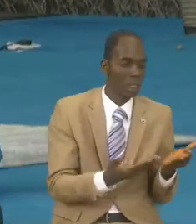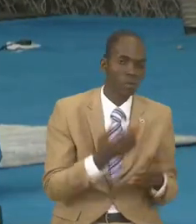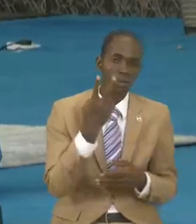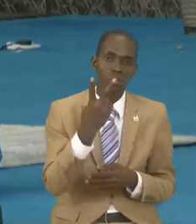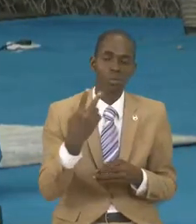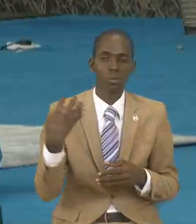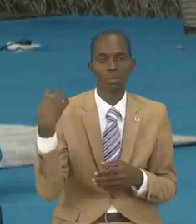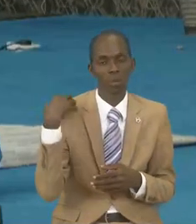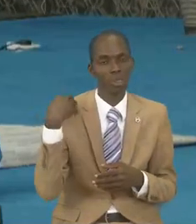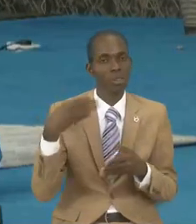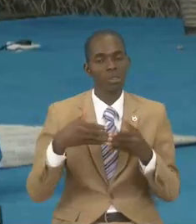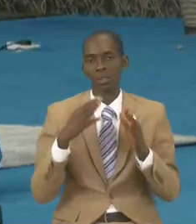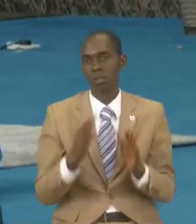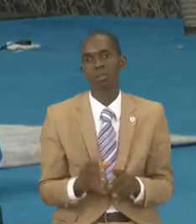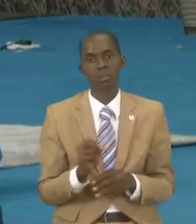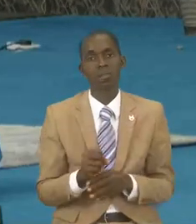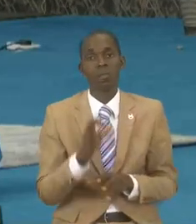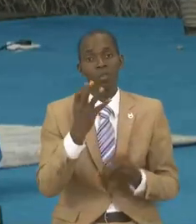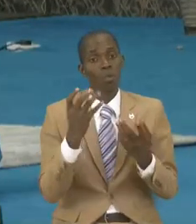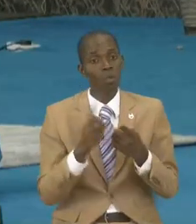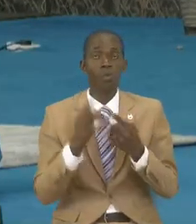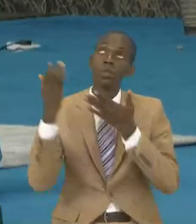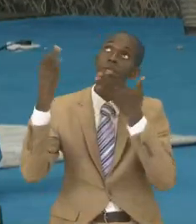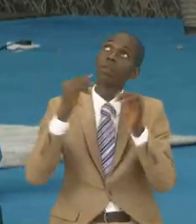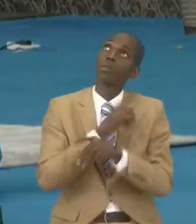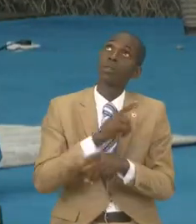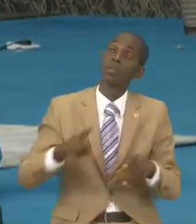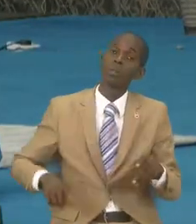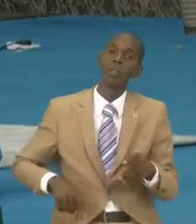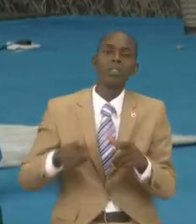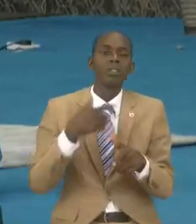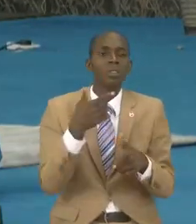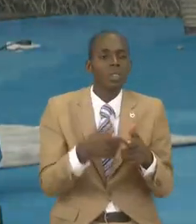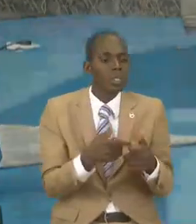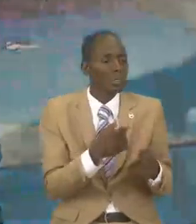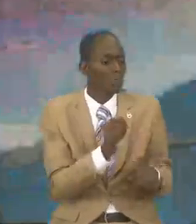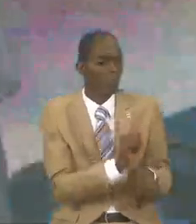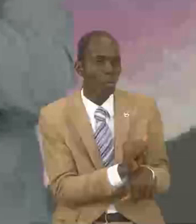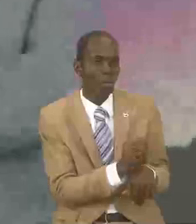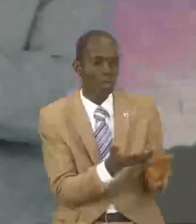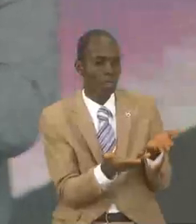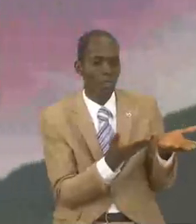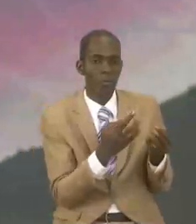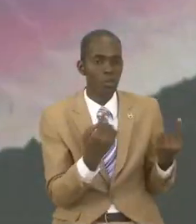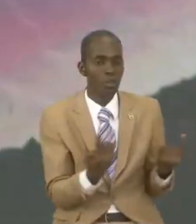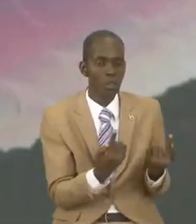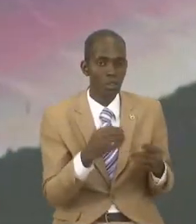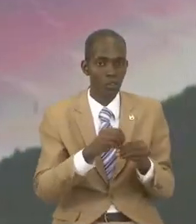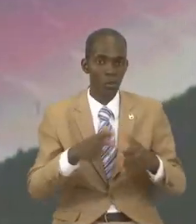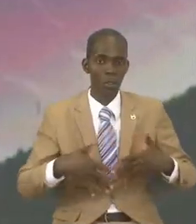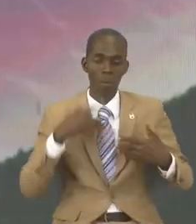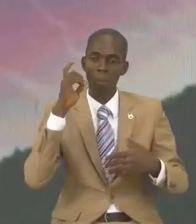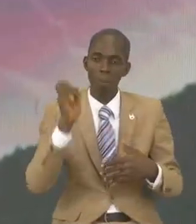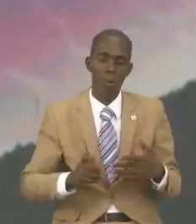Si vous voulez servir le Seigneur, alors le service du péché doit